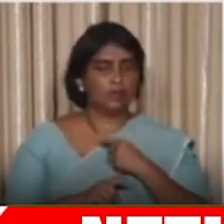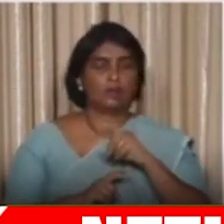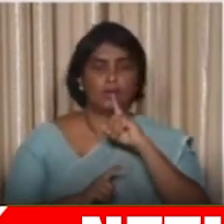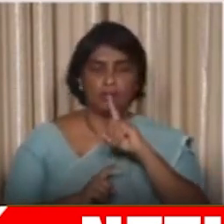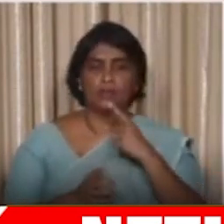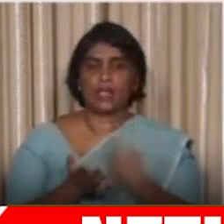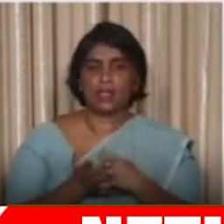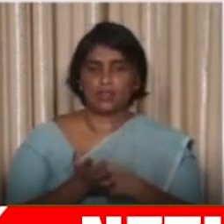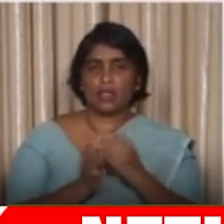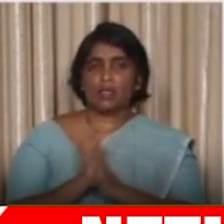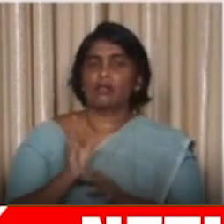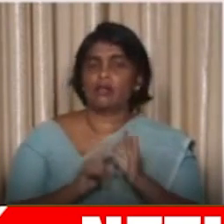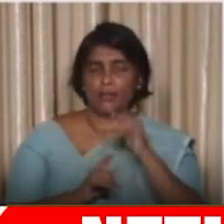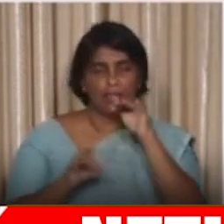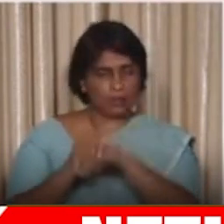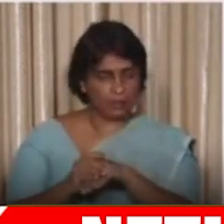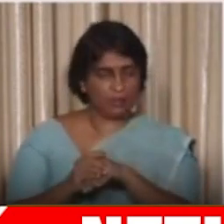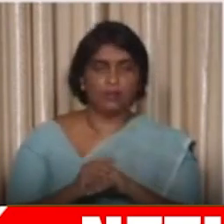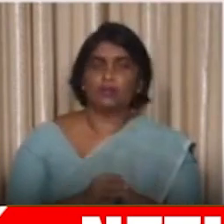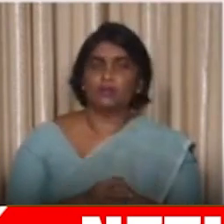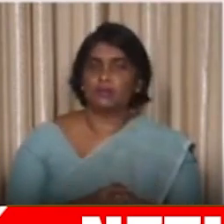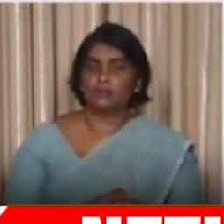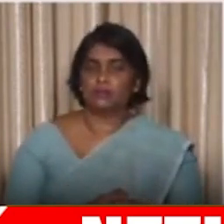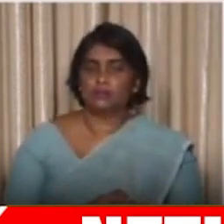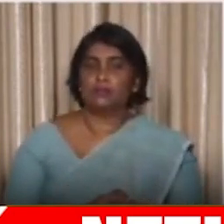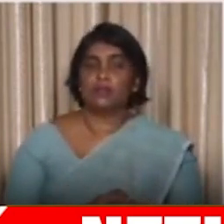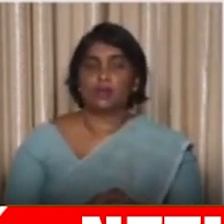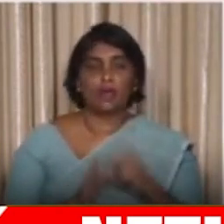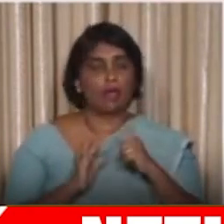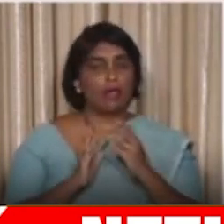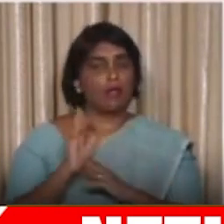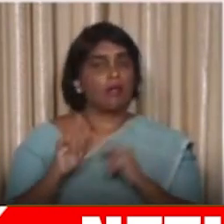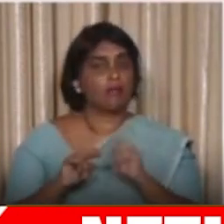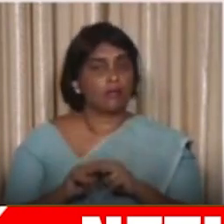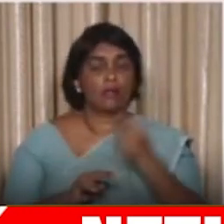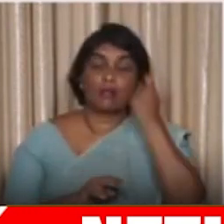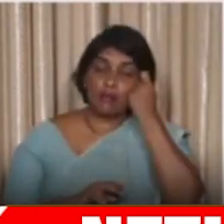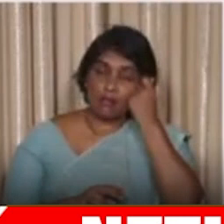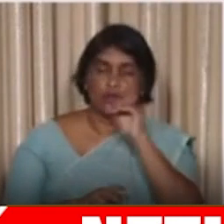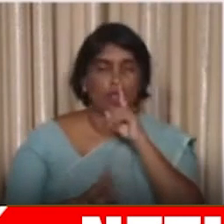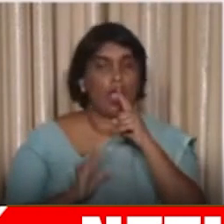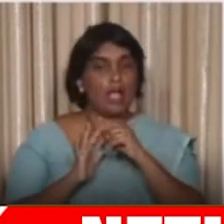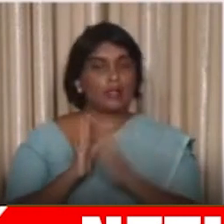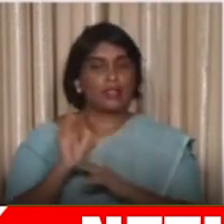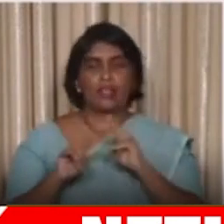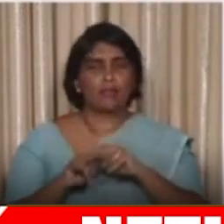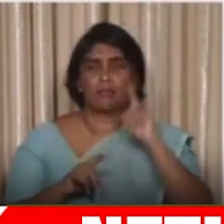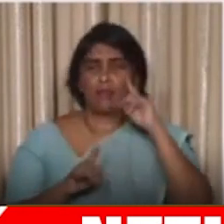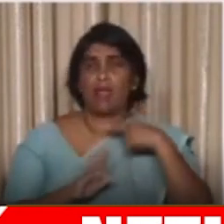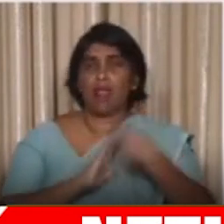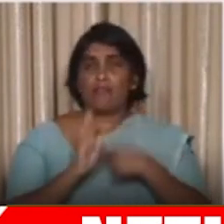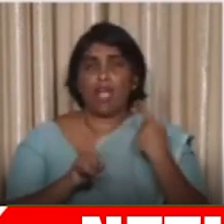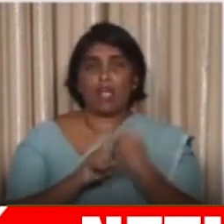අපේ රංජිත් සියඹලා පිටියේ ඇමතුමා හිටියා. ඉතින් මේක IMF එකේ යෝජනාවක් කියලා කිව්වා. IMF එක දන්නේ නැහැ ලංකාවේ කසිප්පු